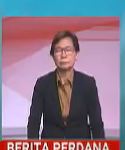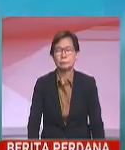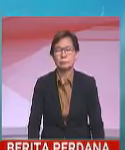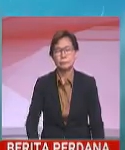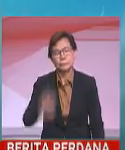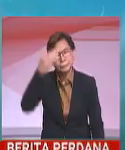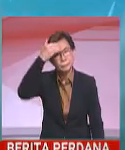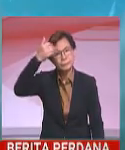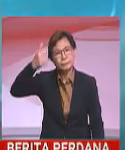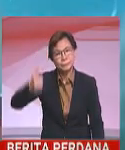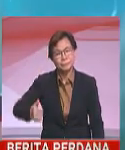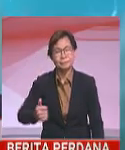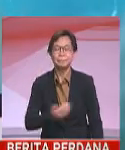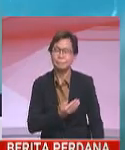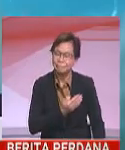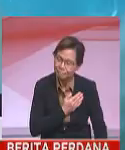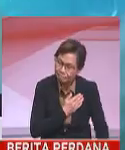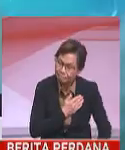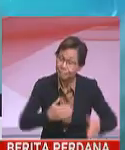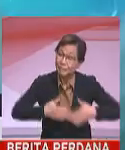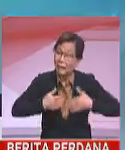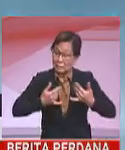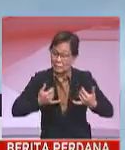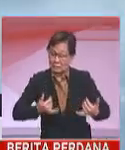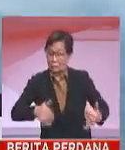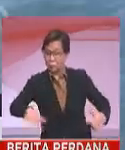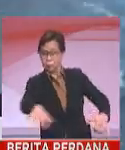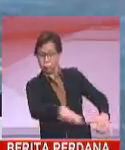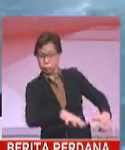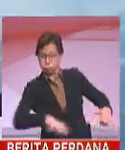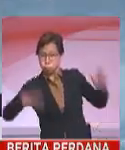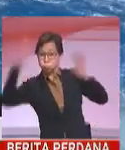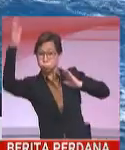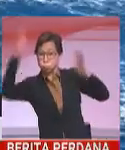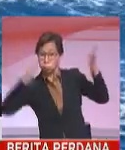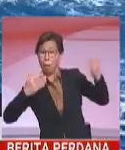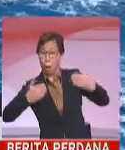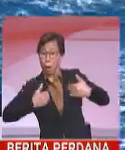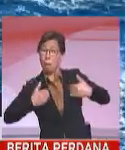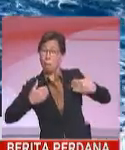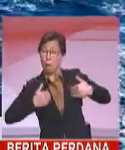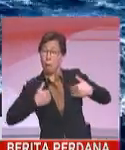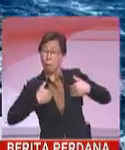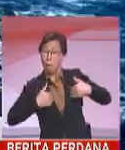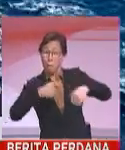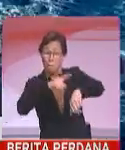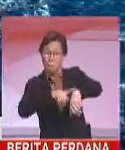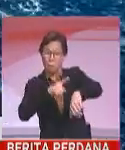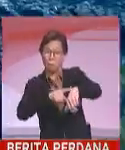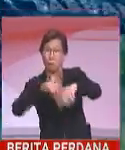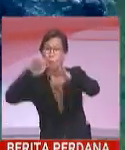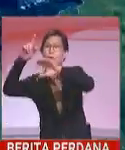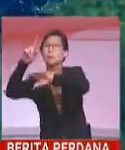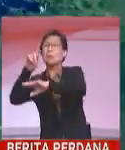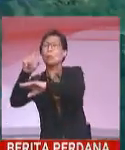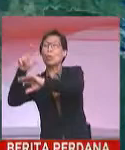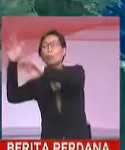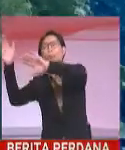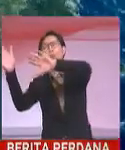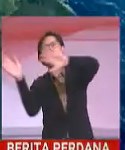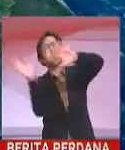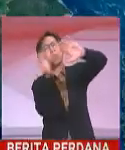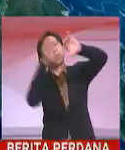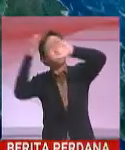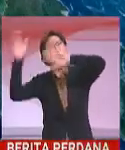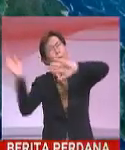Assalamualaikum dan salam sejahtera. Pada ketika ini, rantau negara masih lagi berada dalam tempoh monsun timur laut dengan